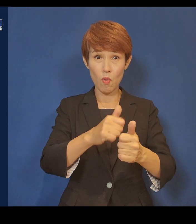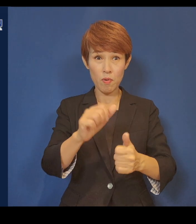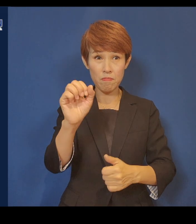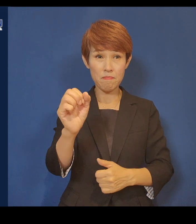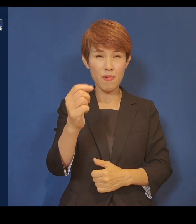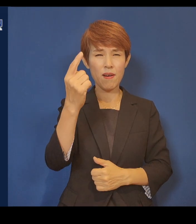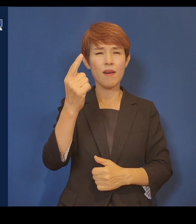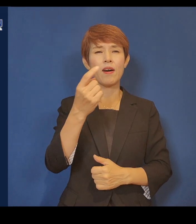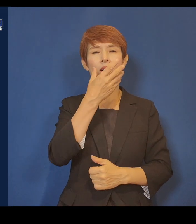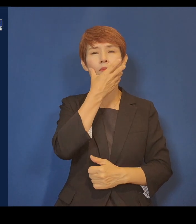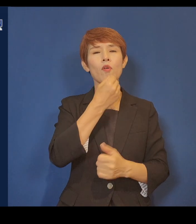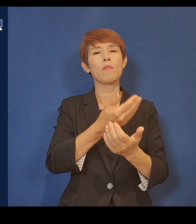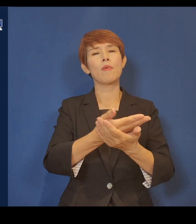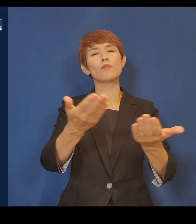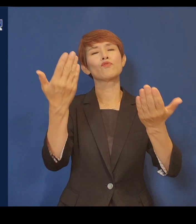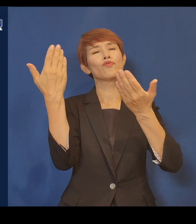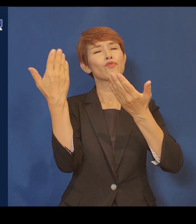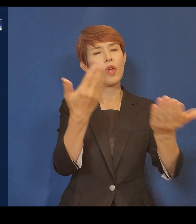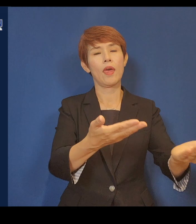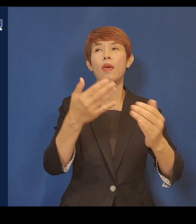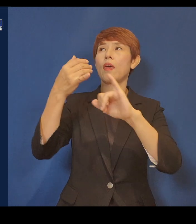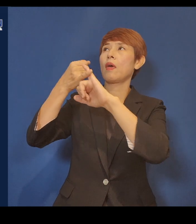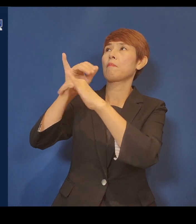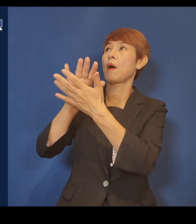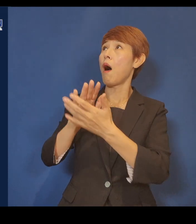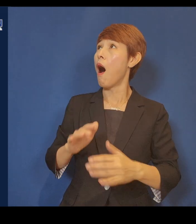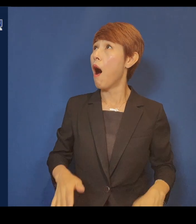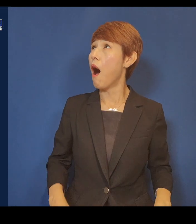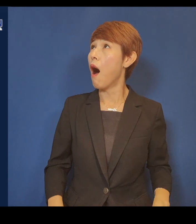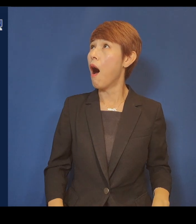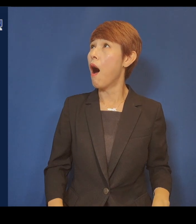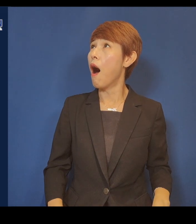자손으로 말미암아 복받게 해줄게.